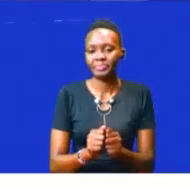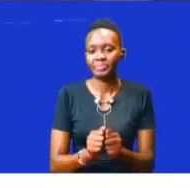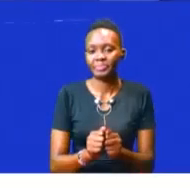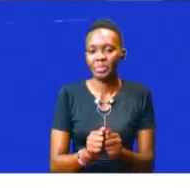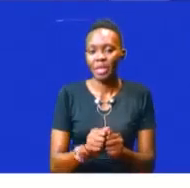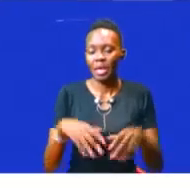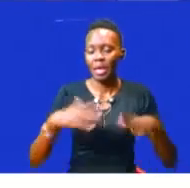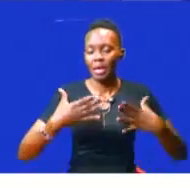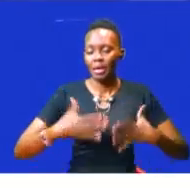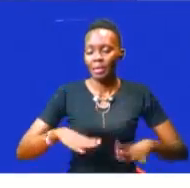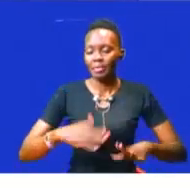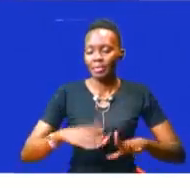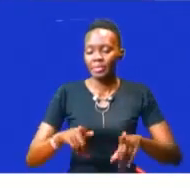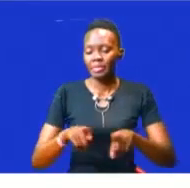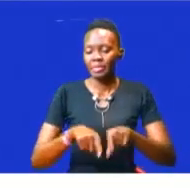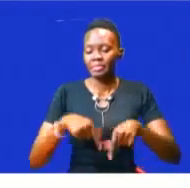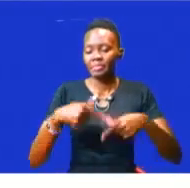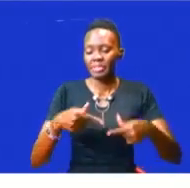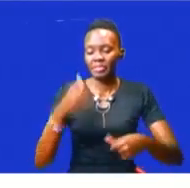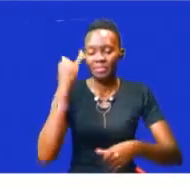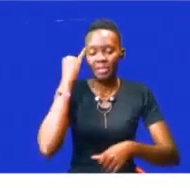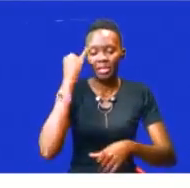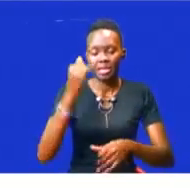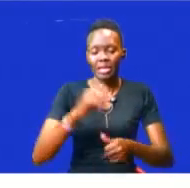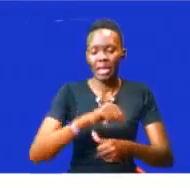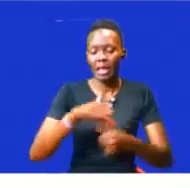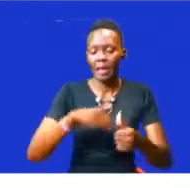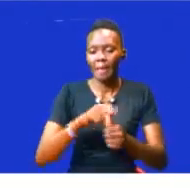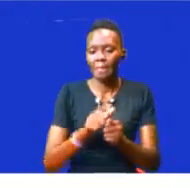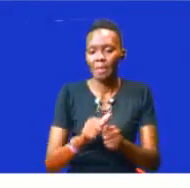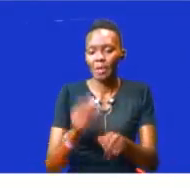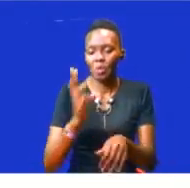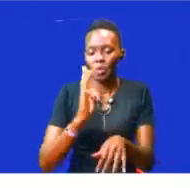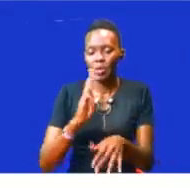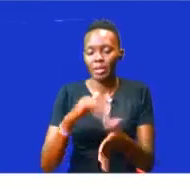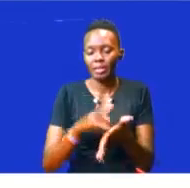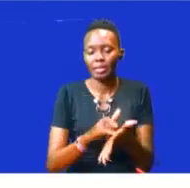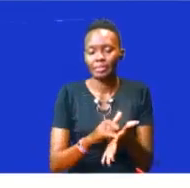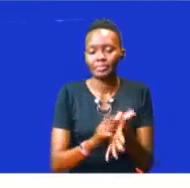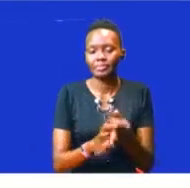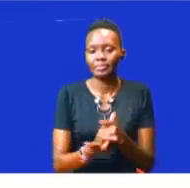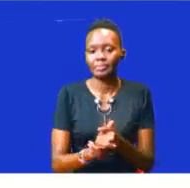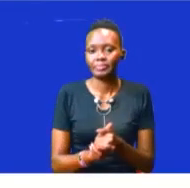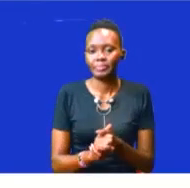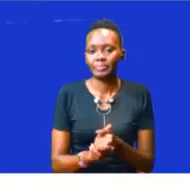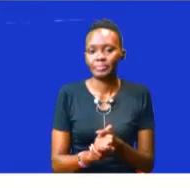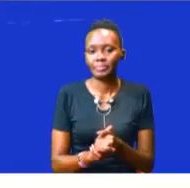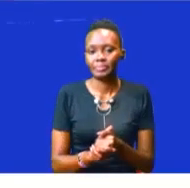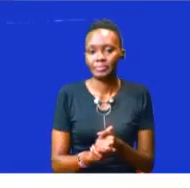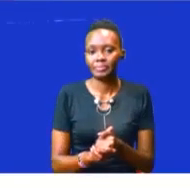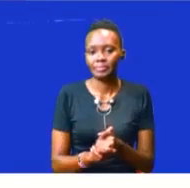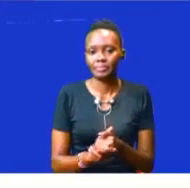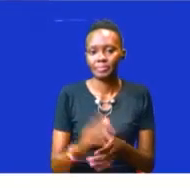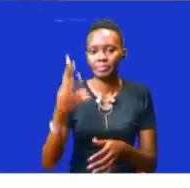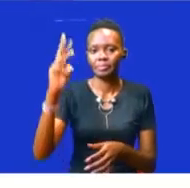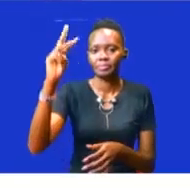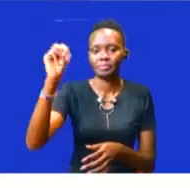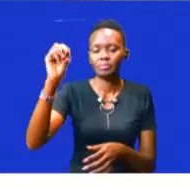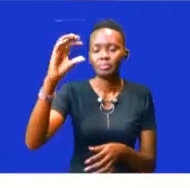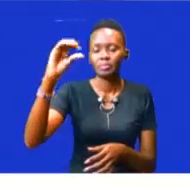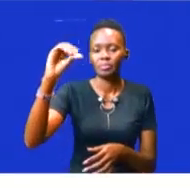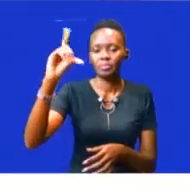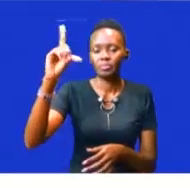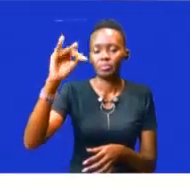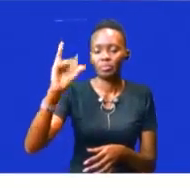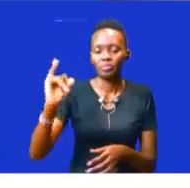gwenge ma Katito ne ogolo pachgi e wi pi noero manyien e yo maket kod maendi. Mikai Moli Akoth en